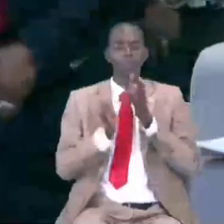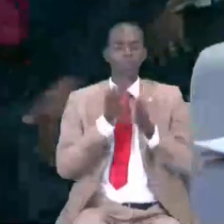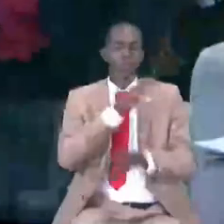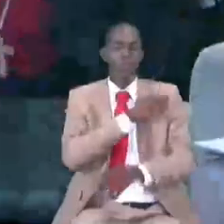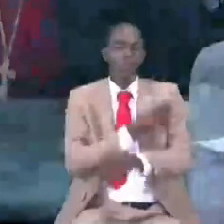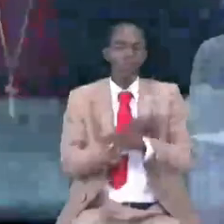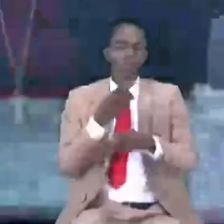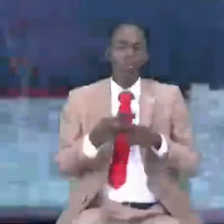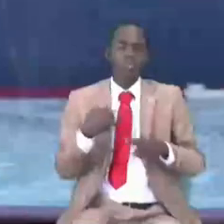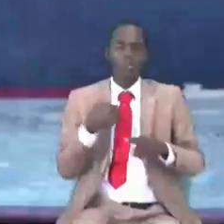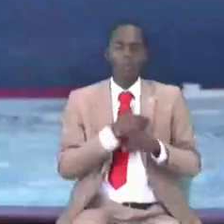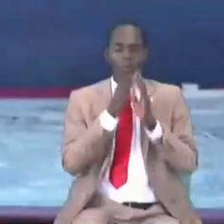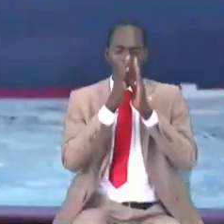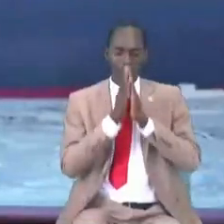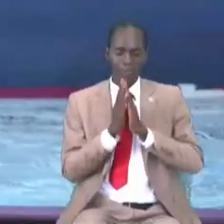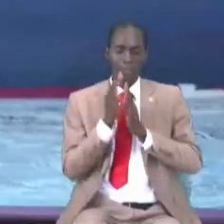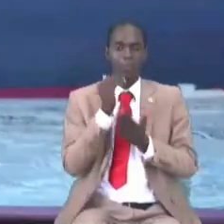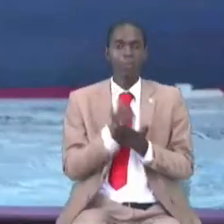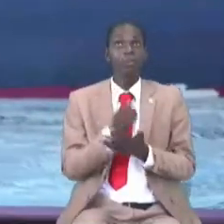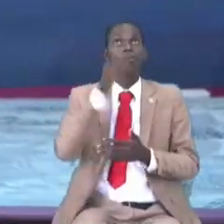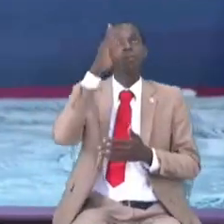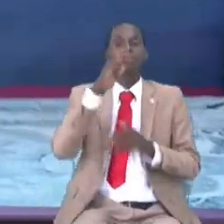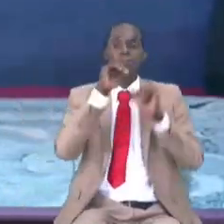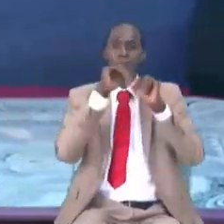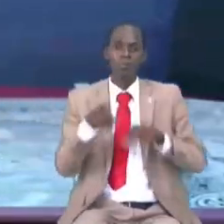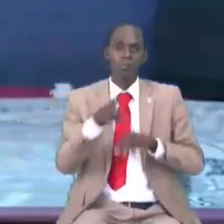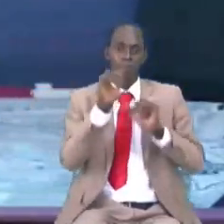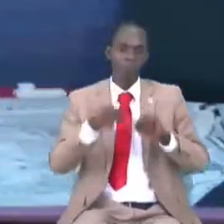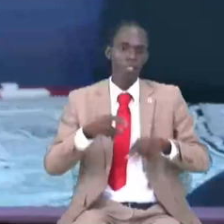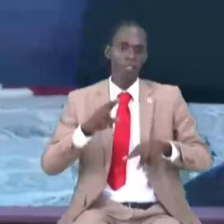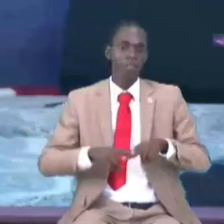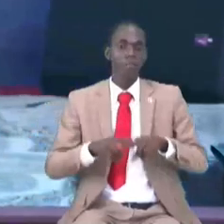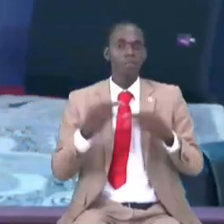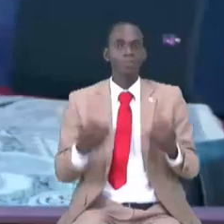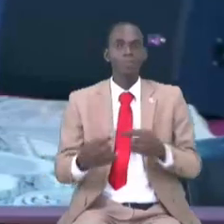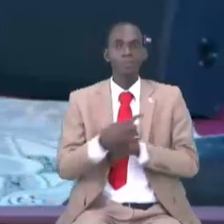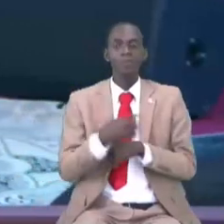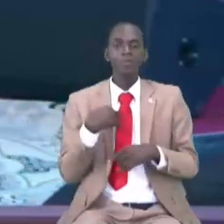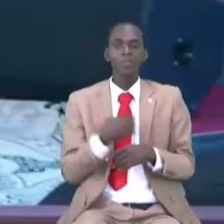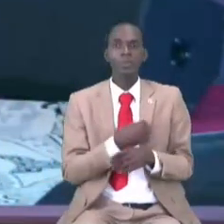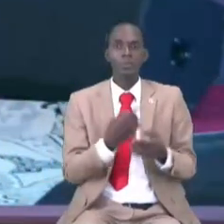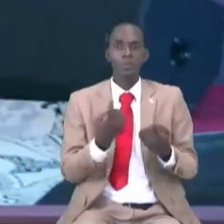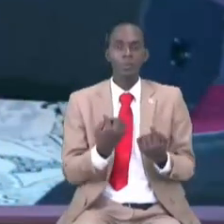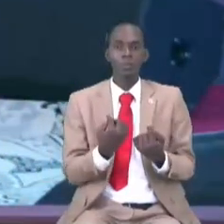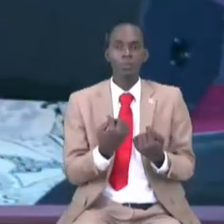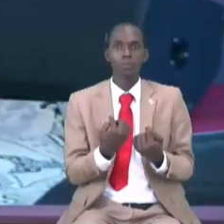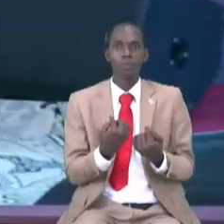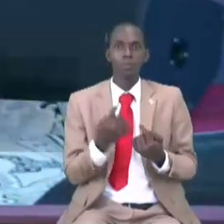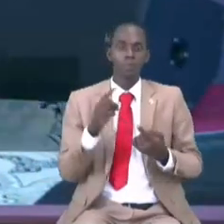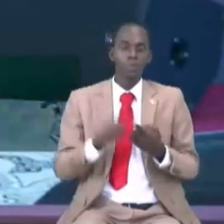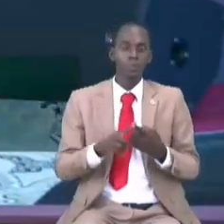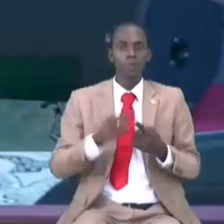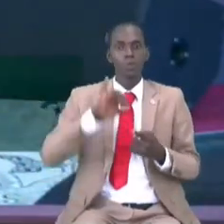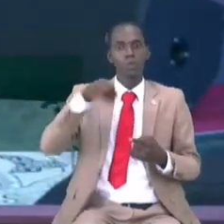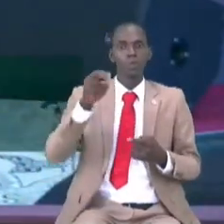Vous pouvez vous asseoir. Nous considérons en ce moment Jonas au chapitre 3, du